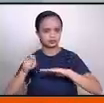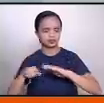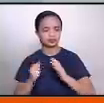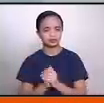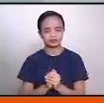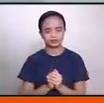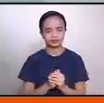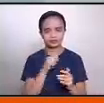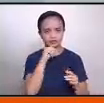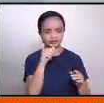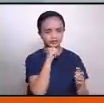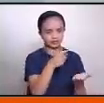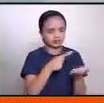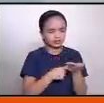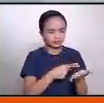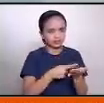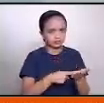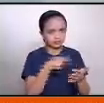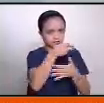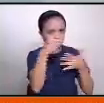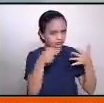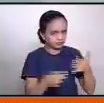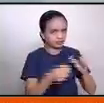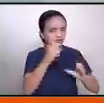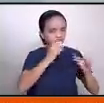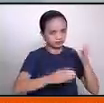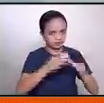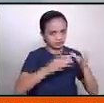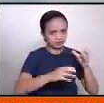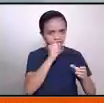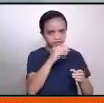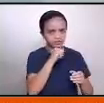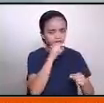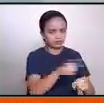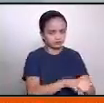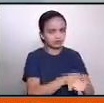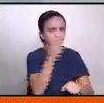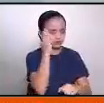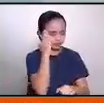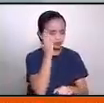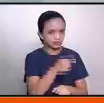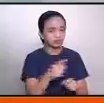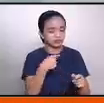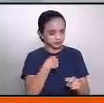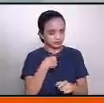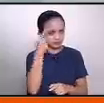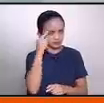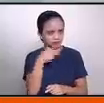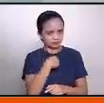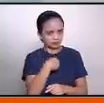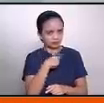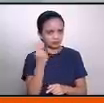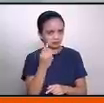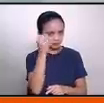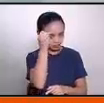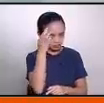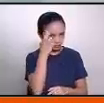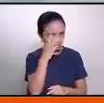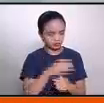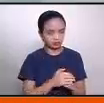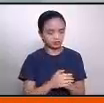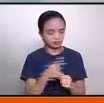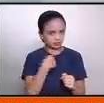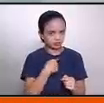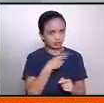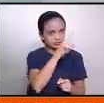Huwag na naman tayo pag-usapan yung details of the case para hindi tayo masyab judici. Okay. And you know that. Ang sa akin lamang, sir,